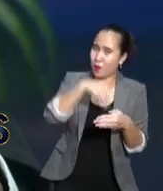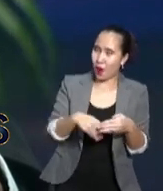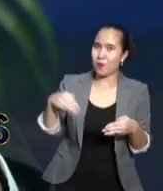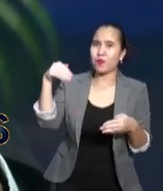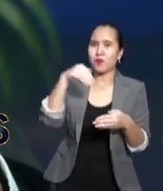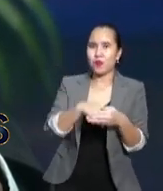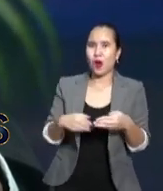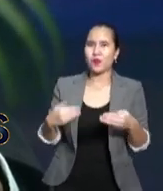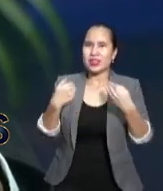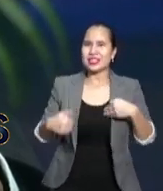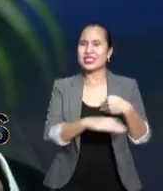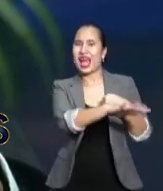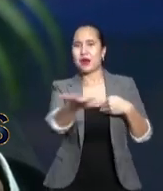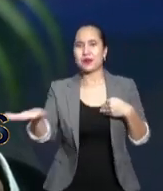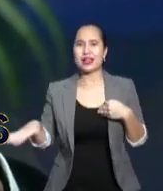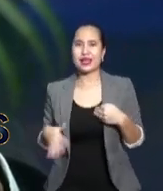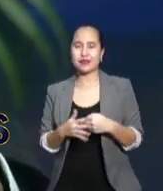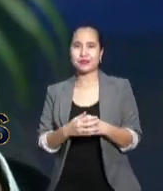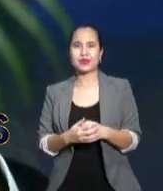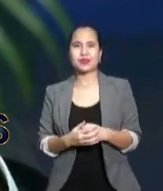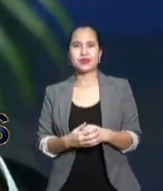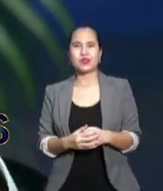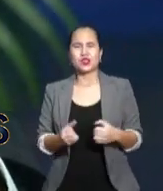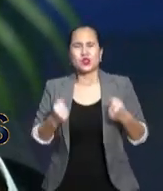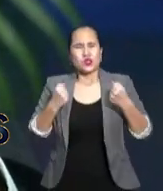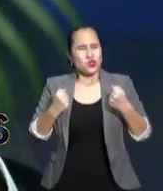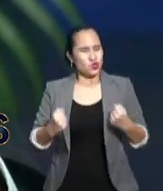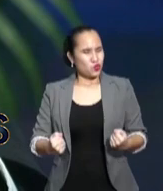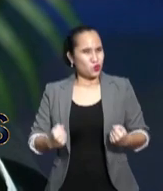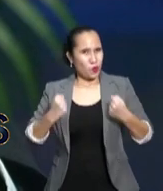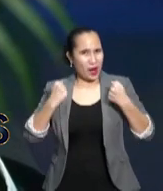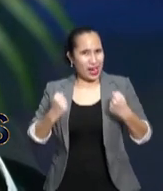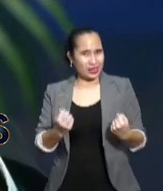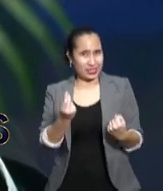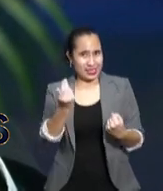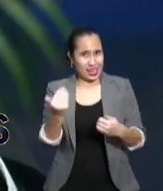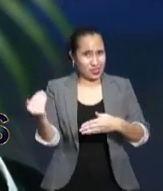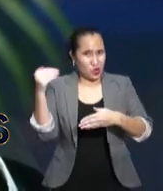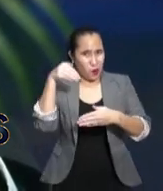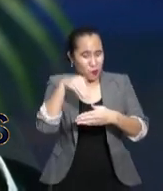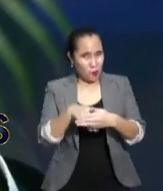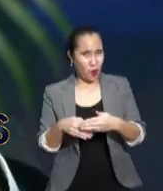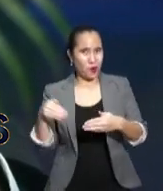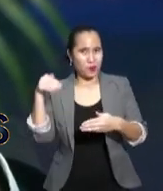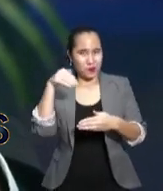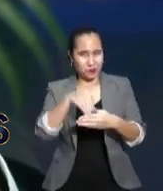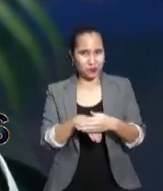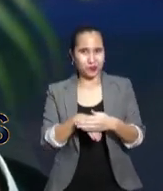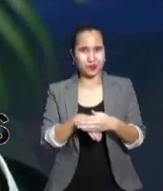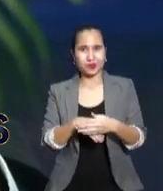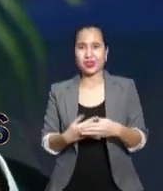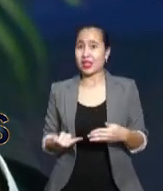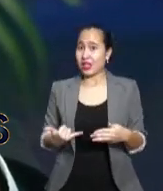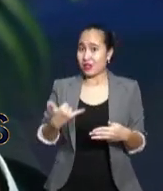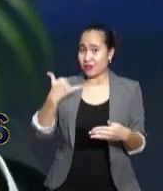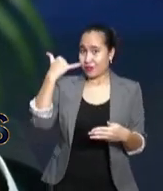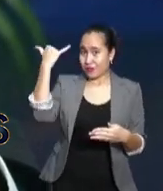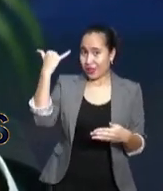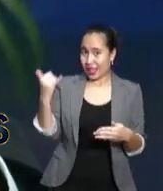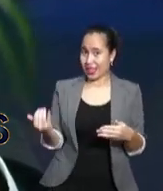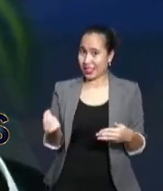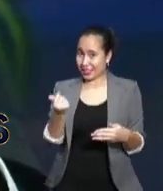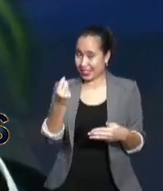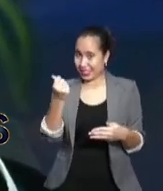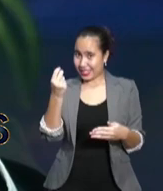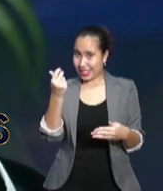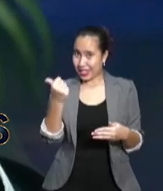Er is zeer zwaar monetair gefinancierd. Er is veel geld vanuit leningen